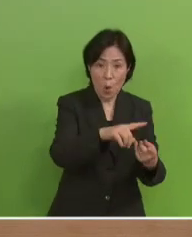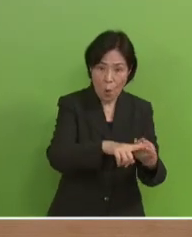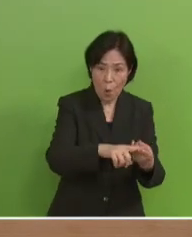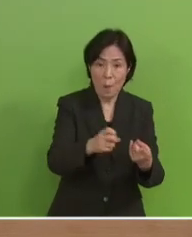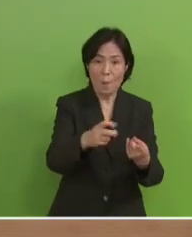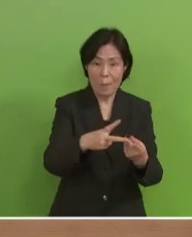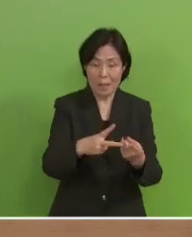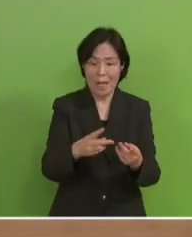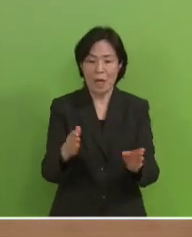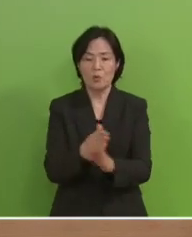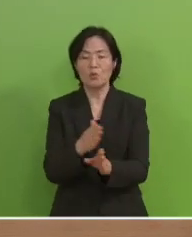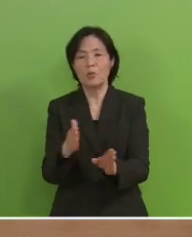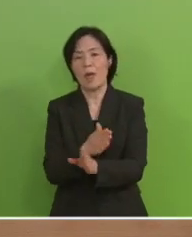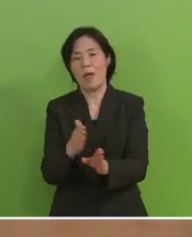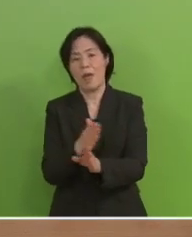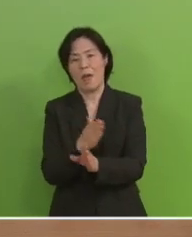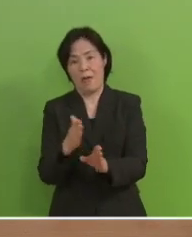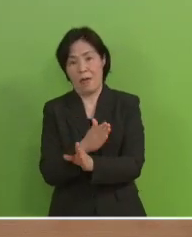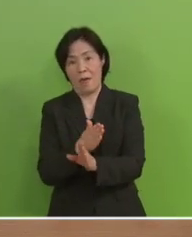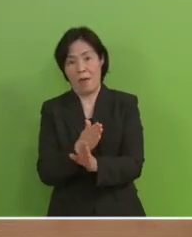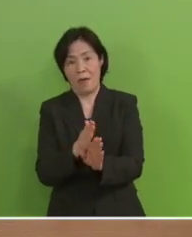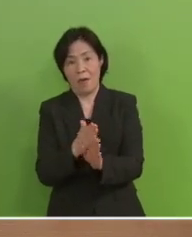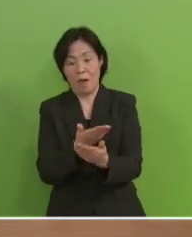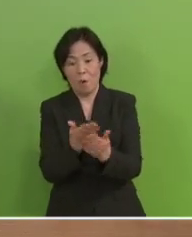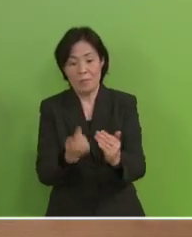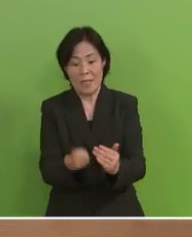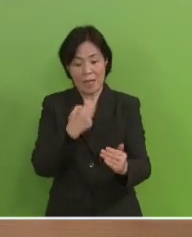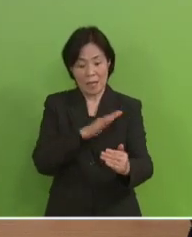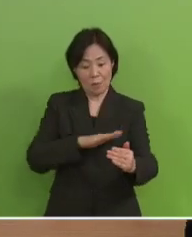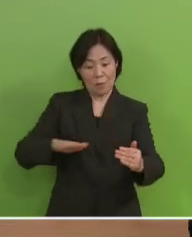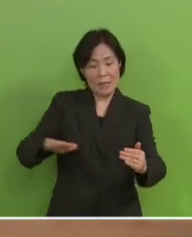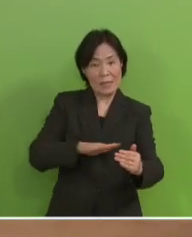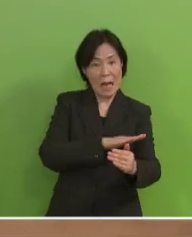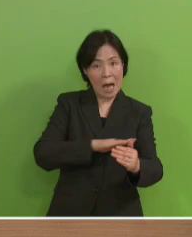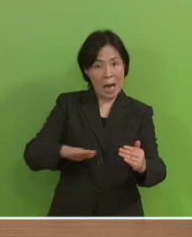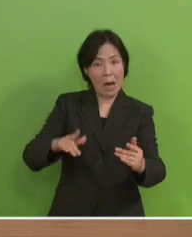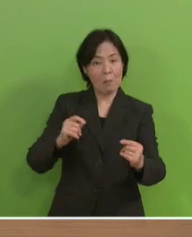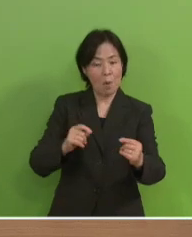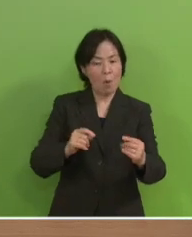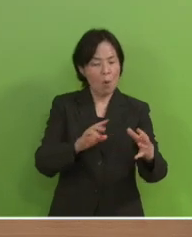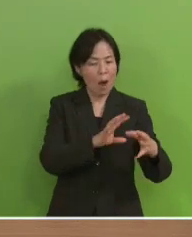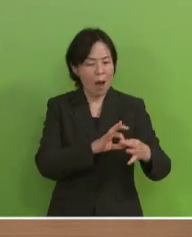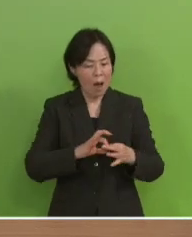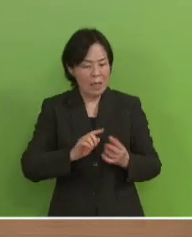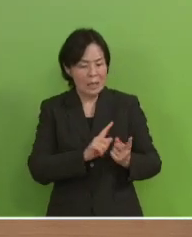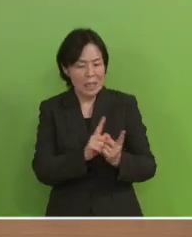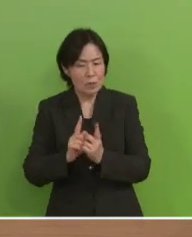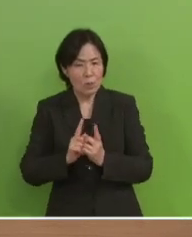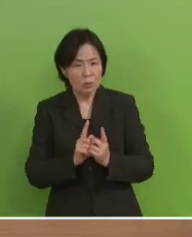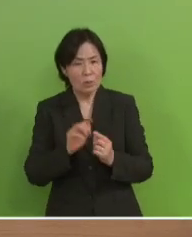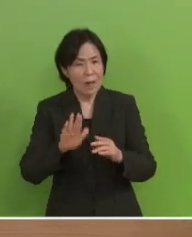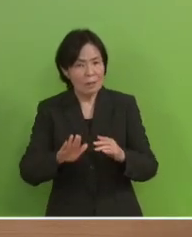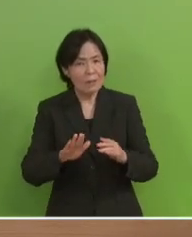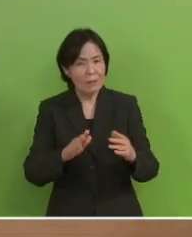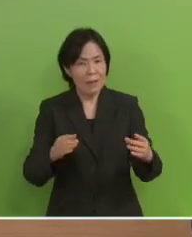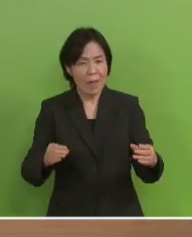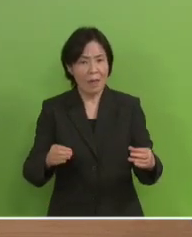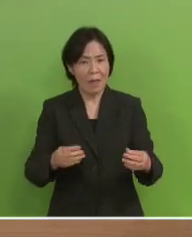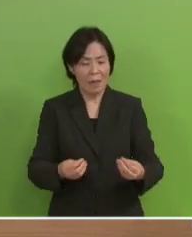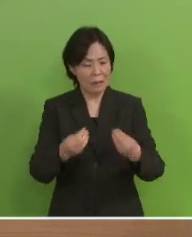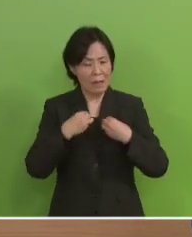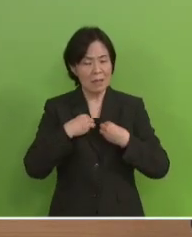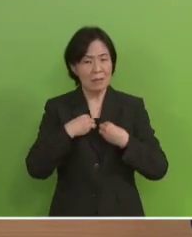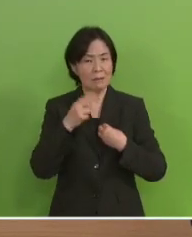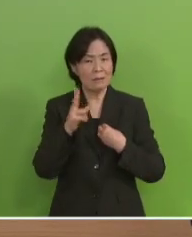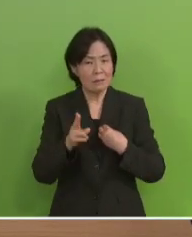休憩場などのバックヤードこちらの接触が感染の原因と桜考えられます店舗を